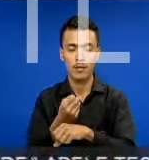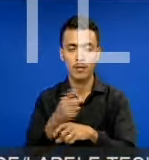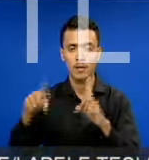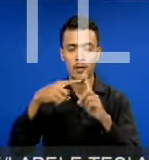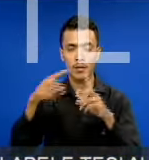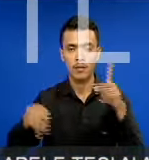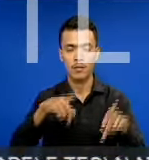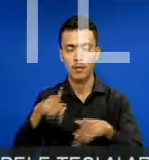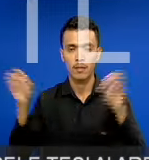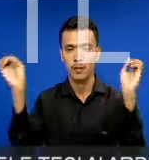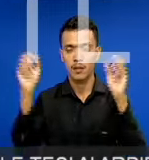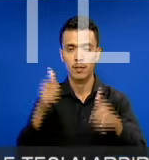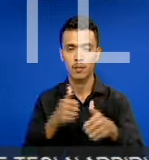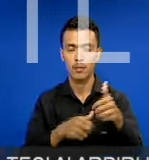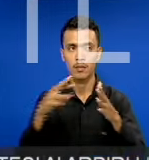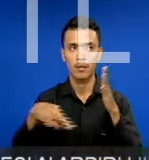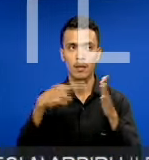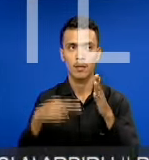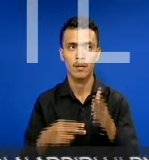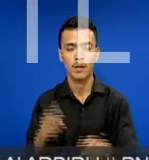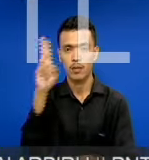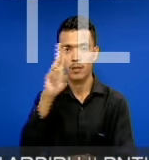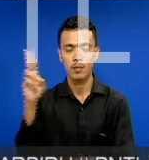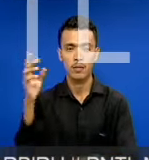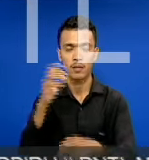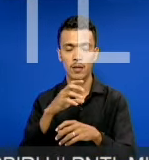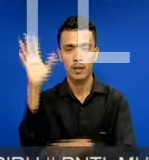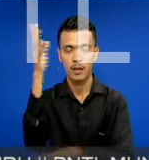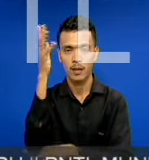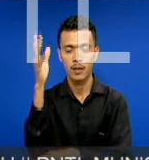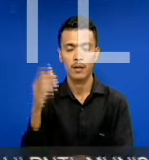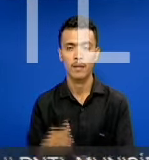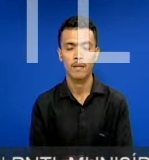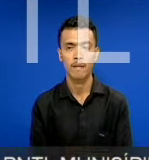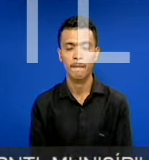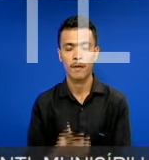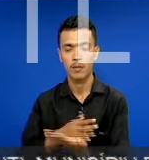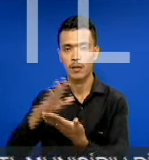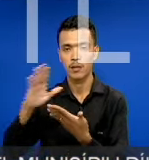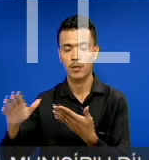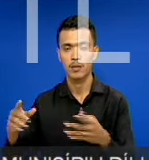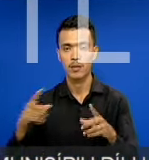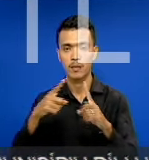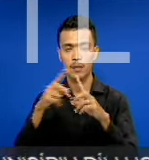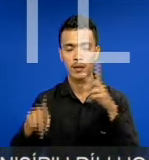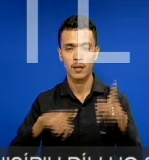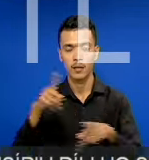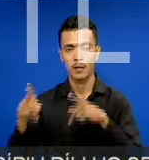timoer mengusahakan bahan baku dari pulau tim ini sendi daneli bahan baku